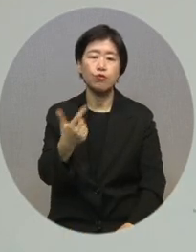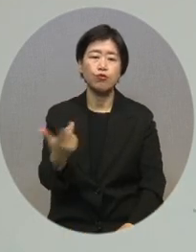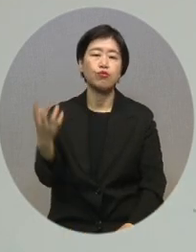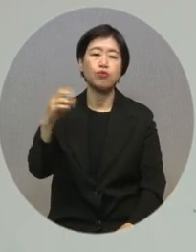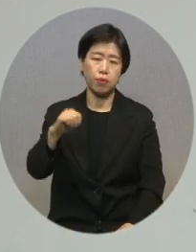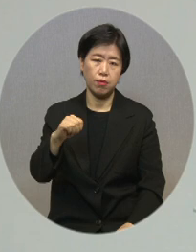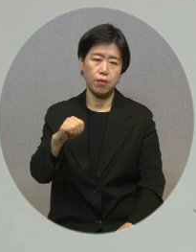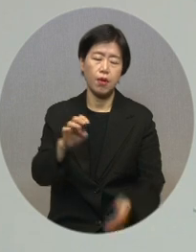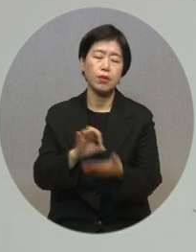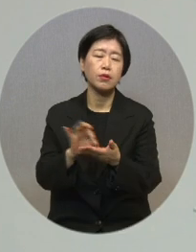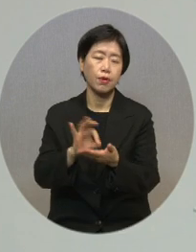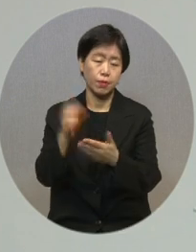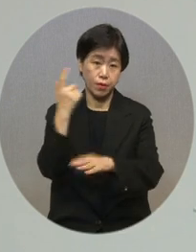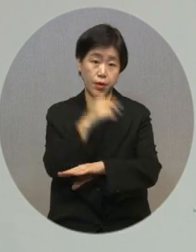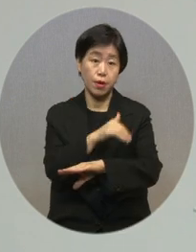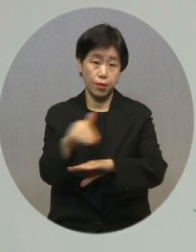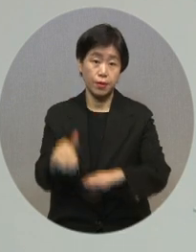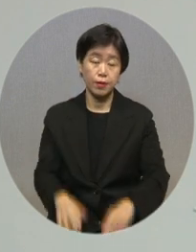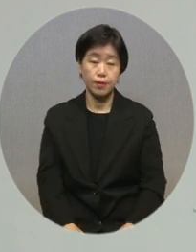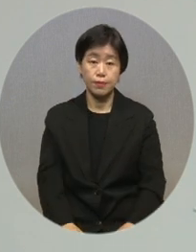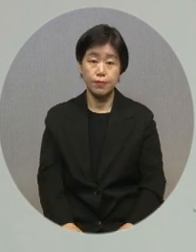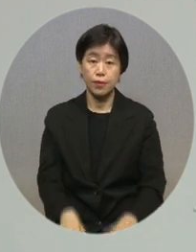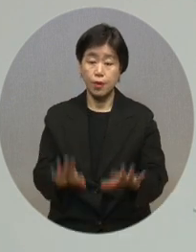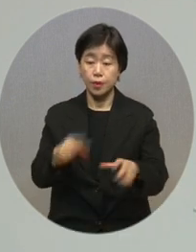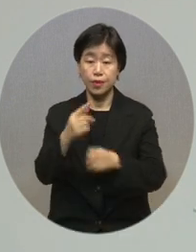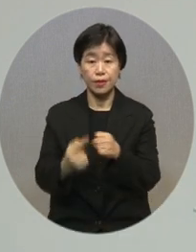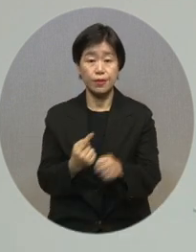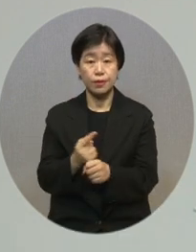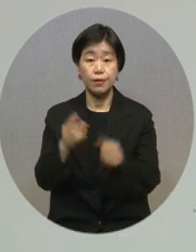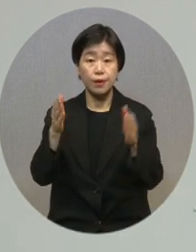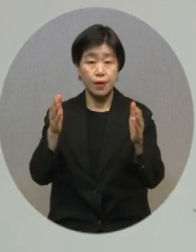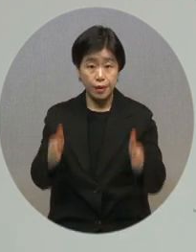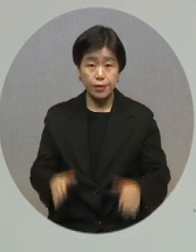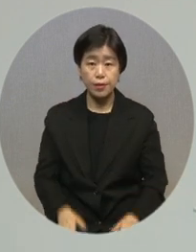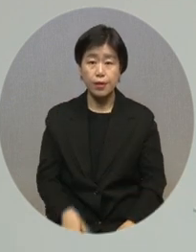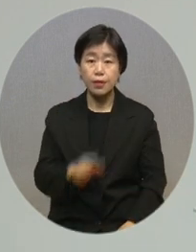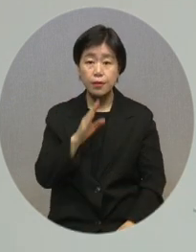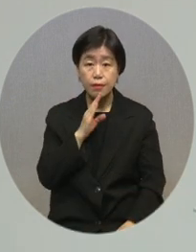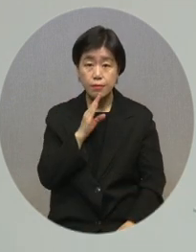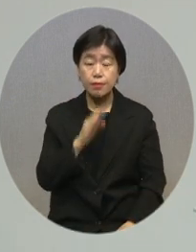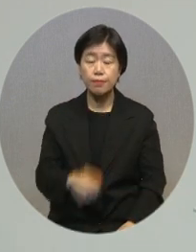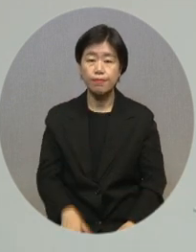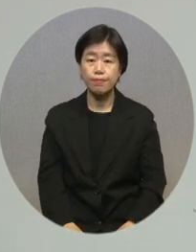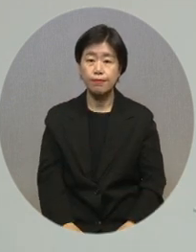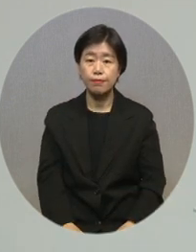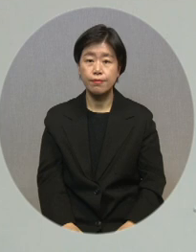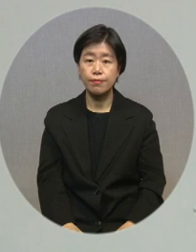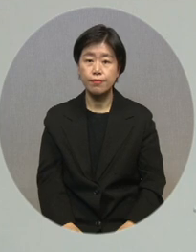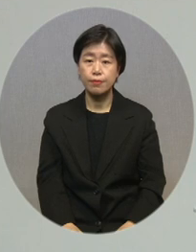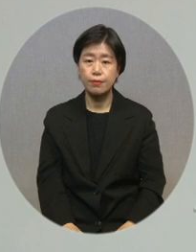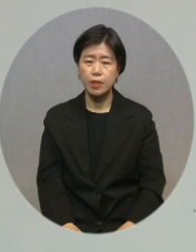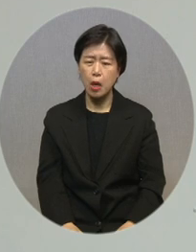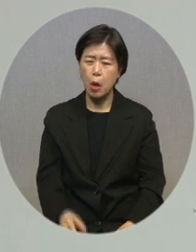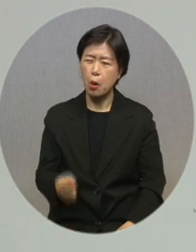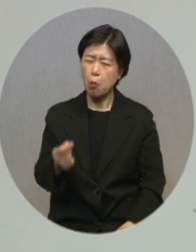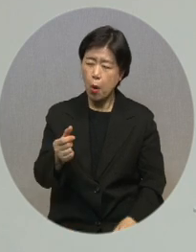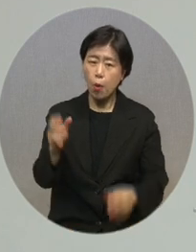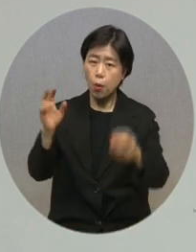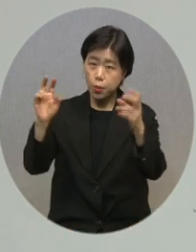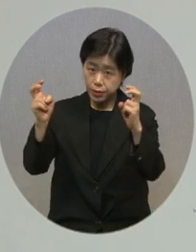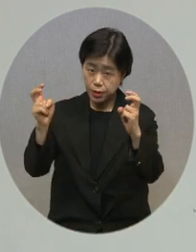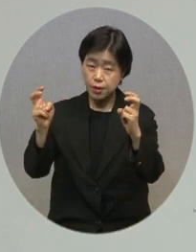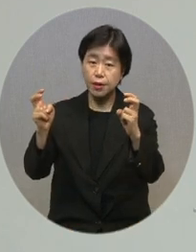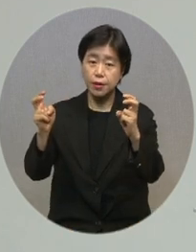있습니다. 네. 이런 식으로 어쨌든 올 한 해 동안 최대한 이 50인만 사업장들도